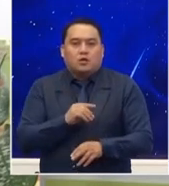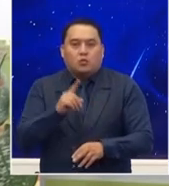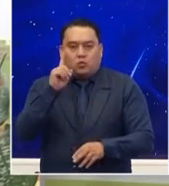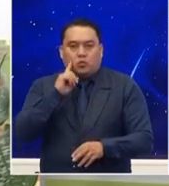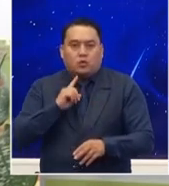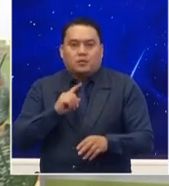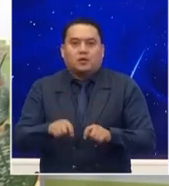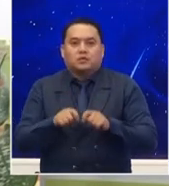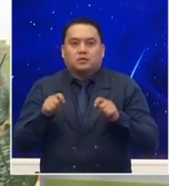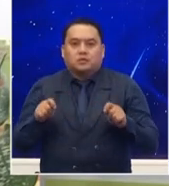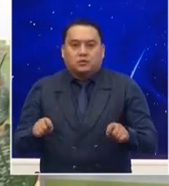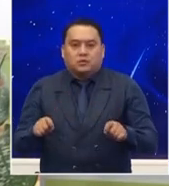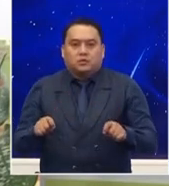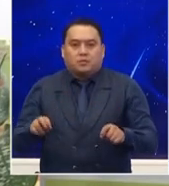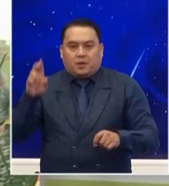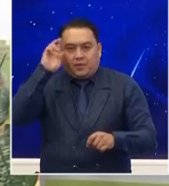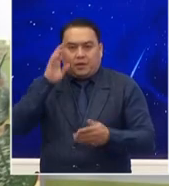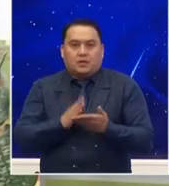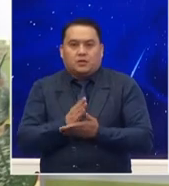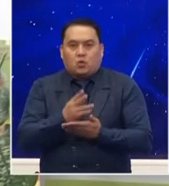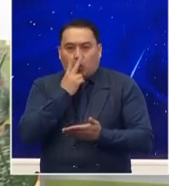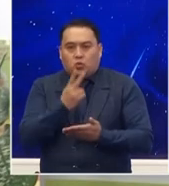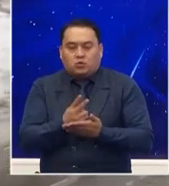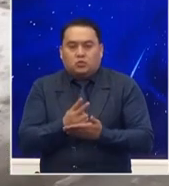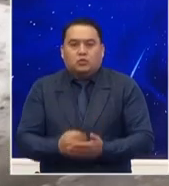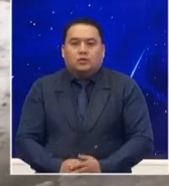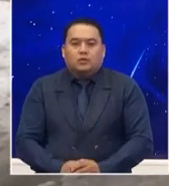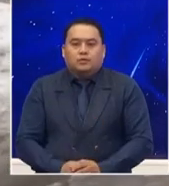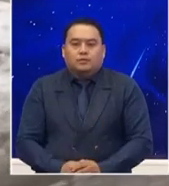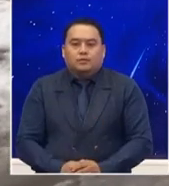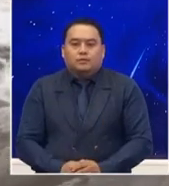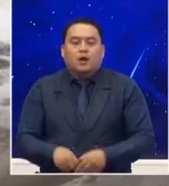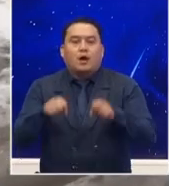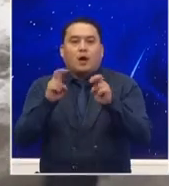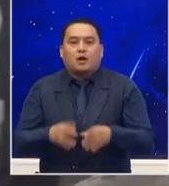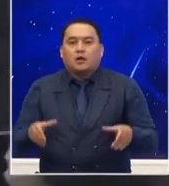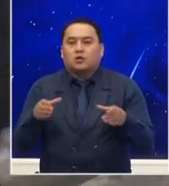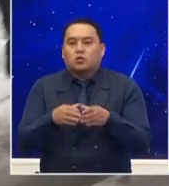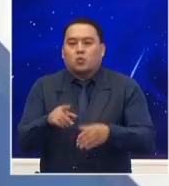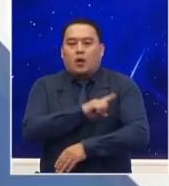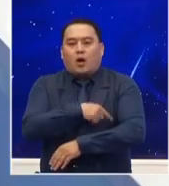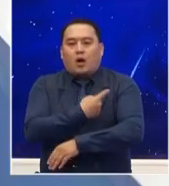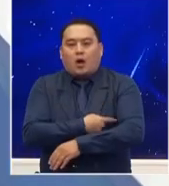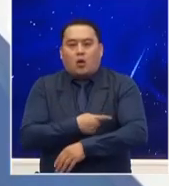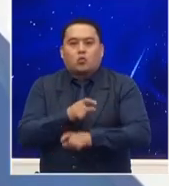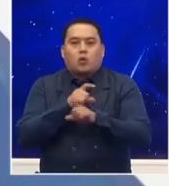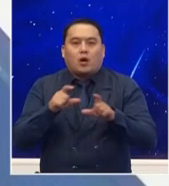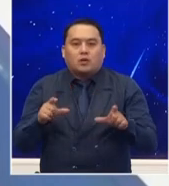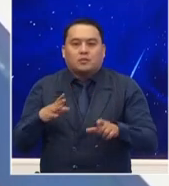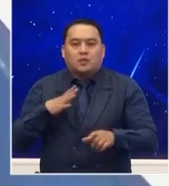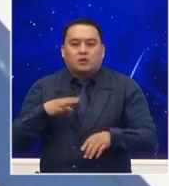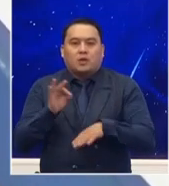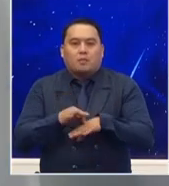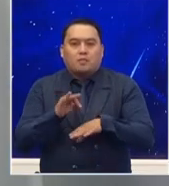жағдайларды туғыза отырып, мемлекеттік қызметтерді көрсету болып табылады. Артынша арнайы топ орталық ауруханаға бас сұқты. Аты жаман